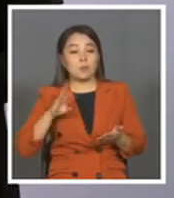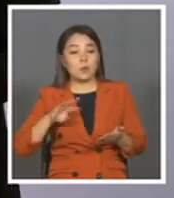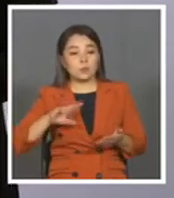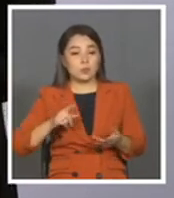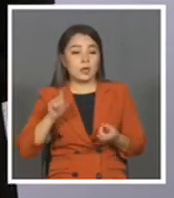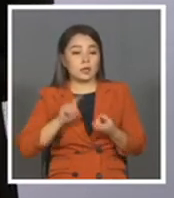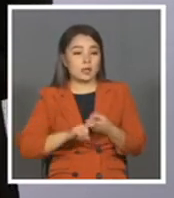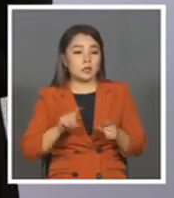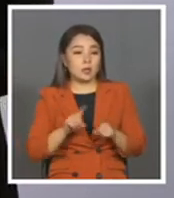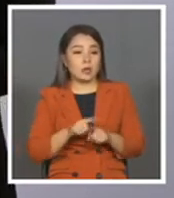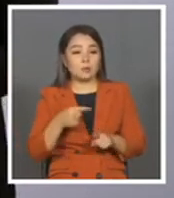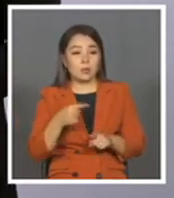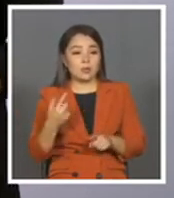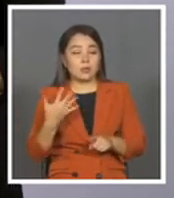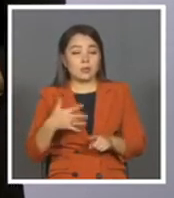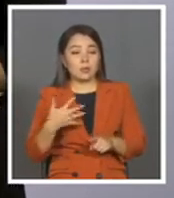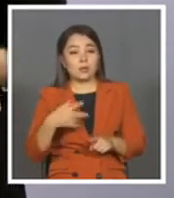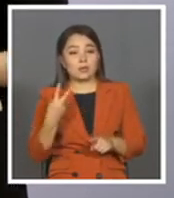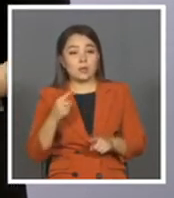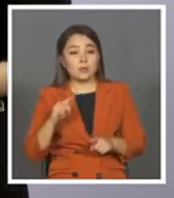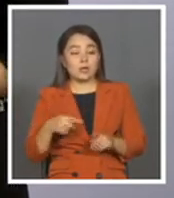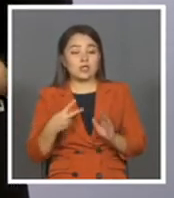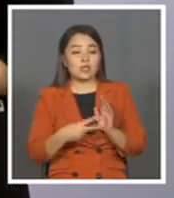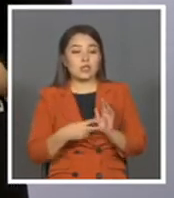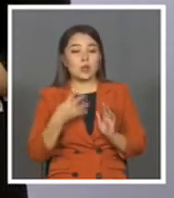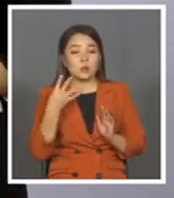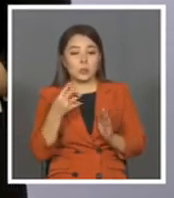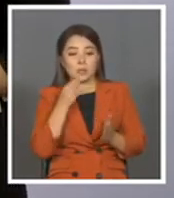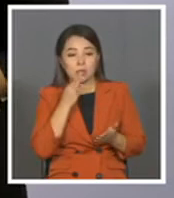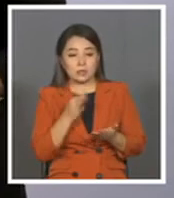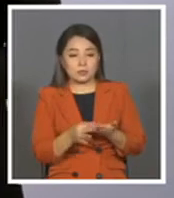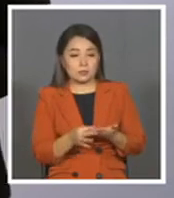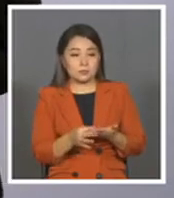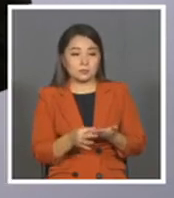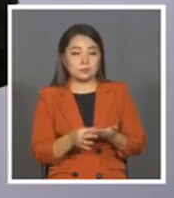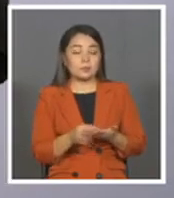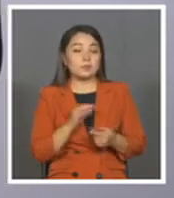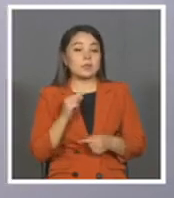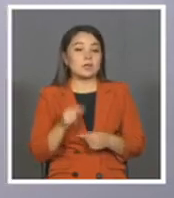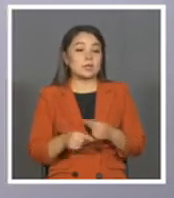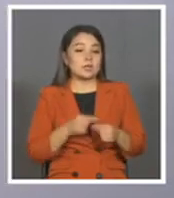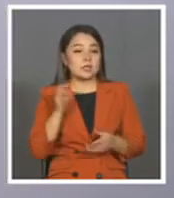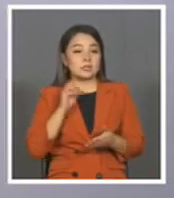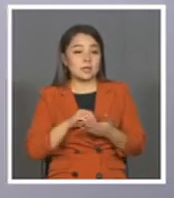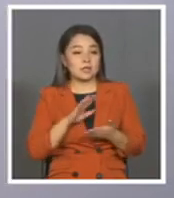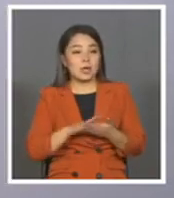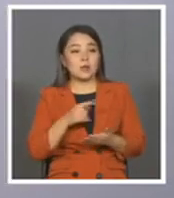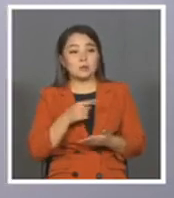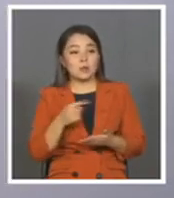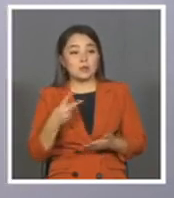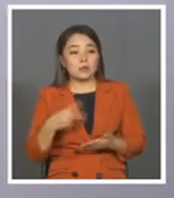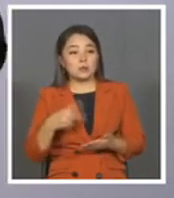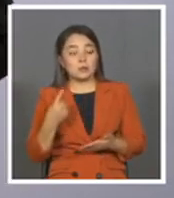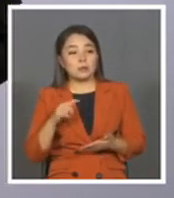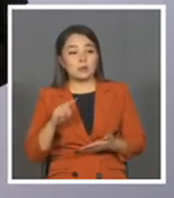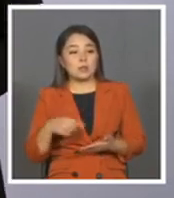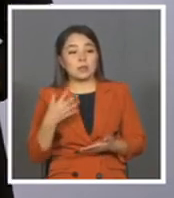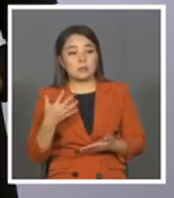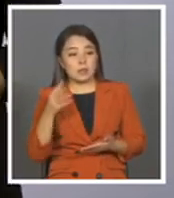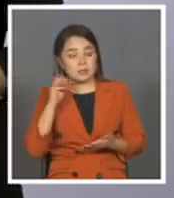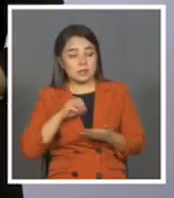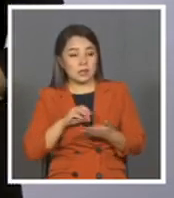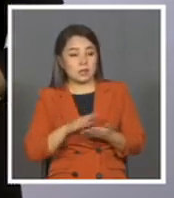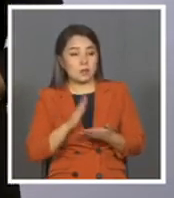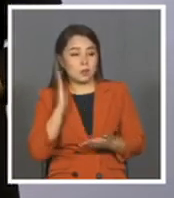бойынша минус 52 бүтін 7-ден 4 саны. Келесі сан минус 21 бүтін 10-15 саны